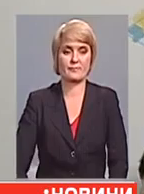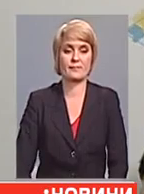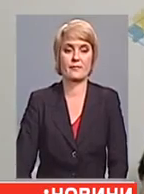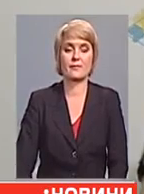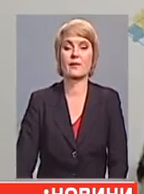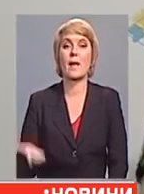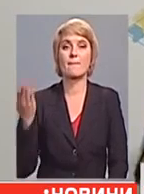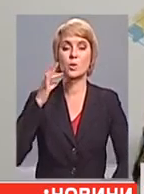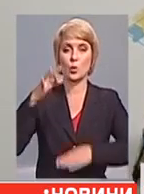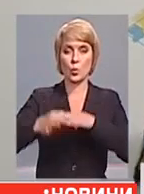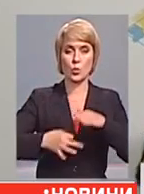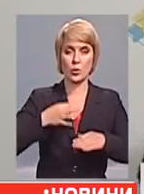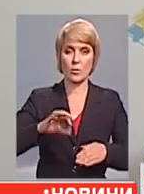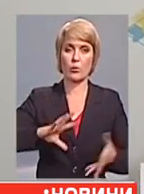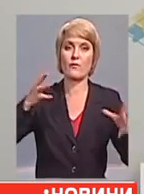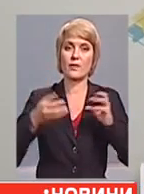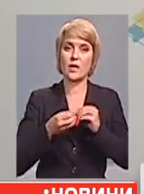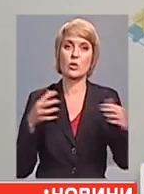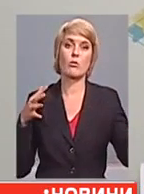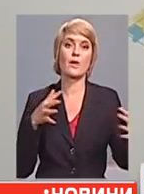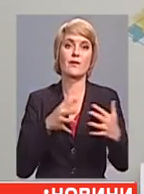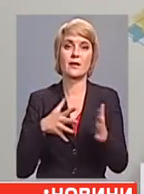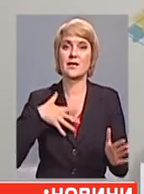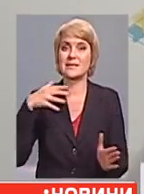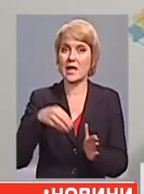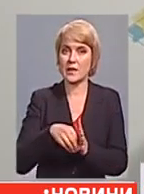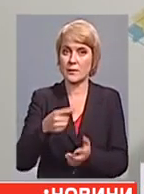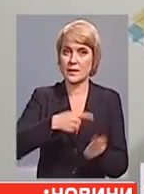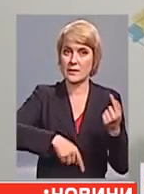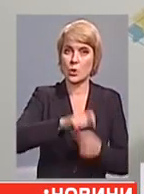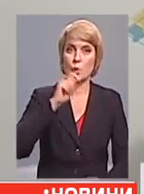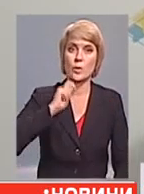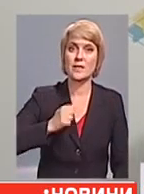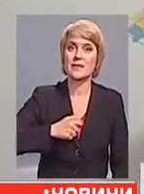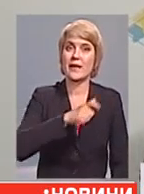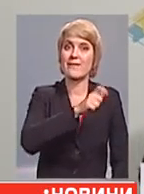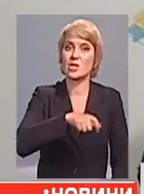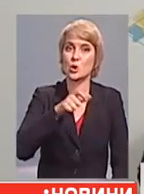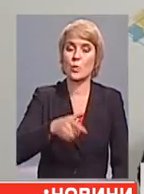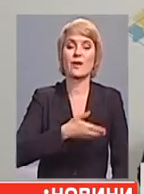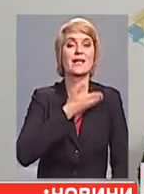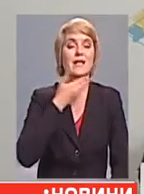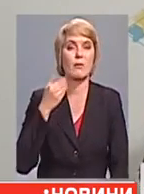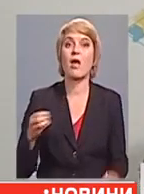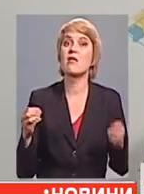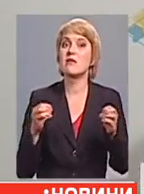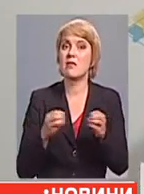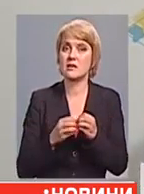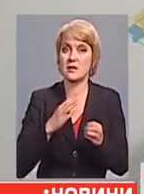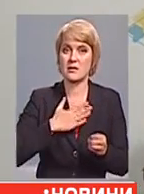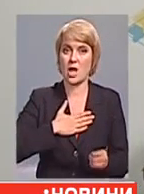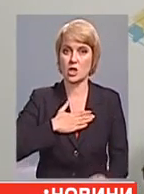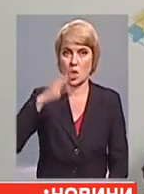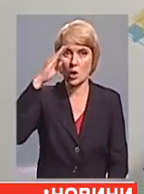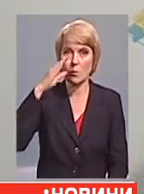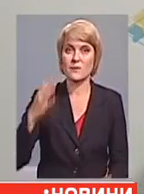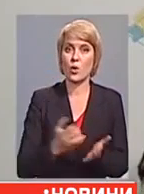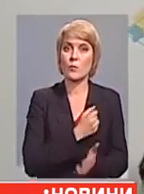За минулу добу внаслідок бойових дій загиблих серед українських військових немає, але 10 наших хлопців отримали